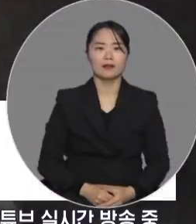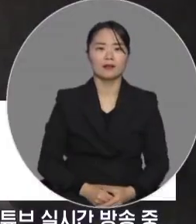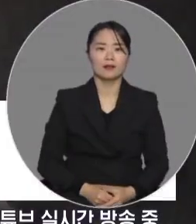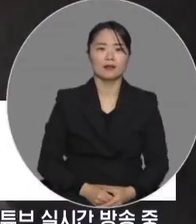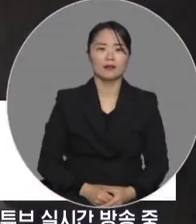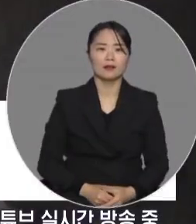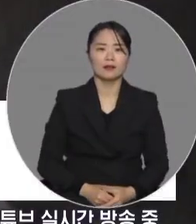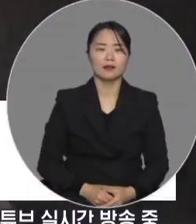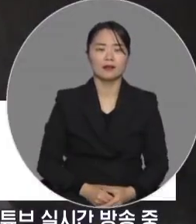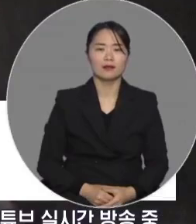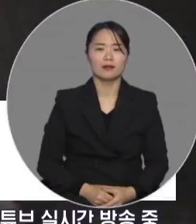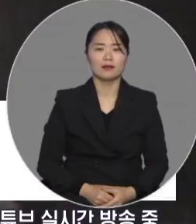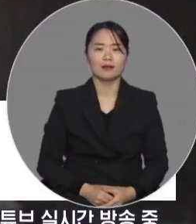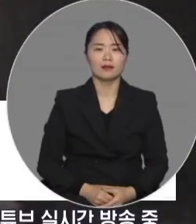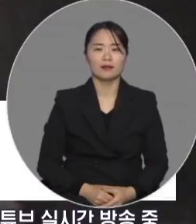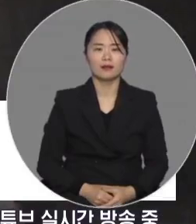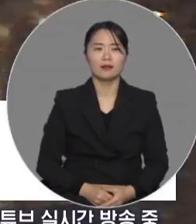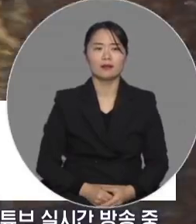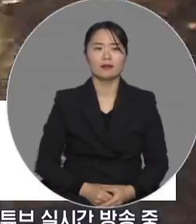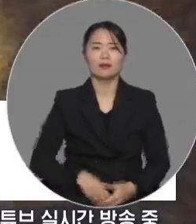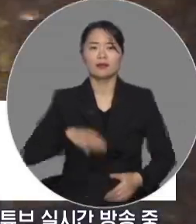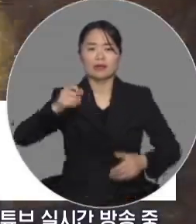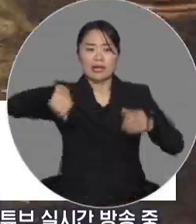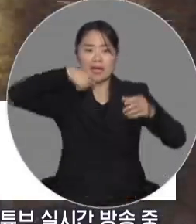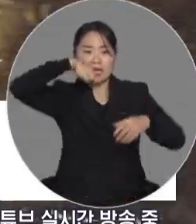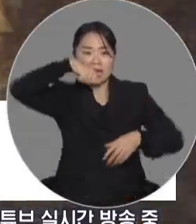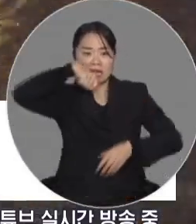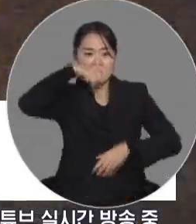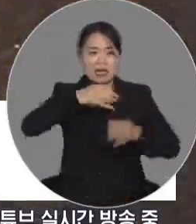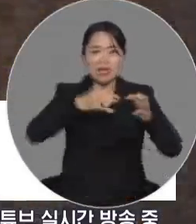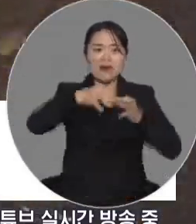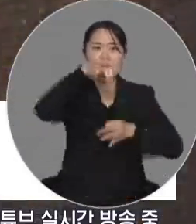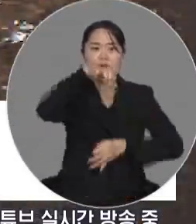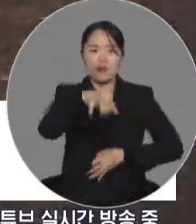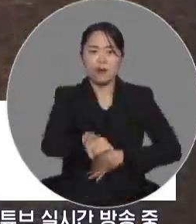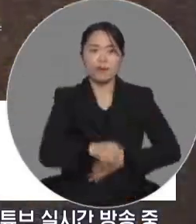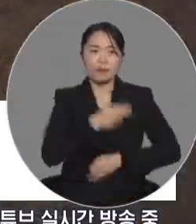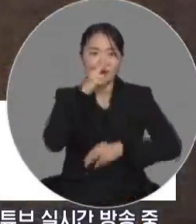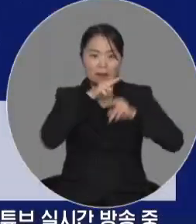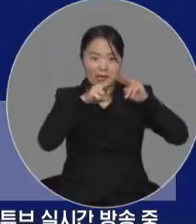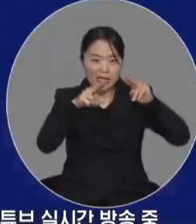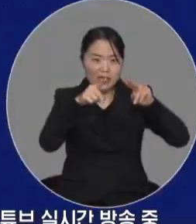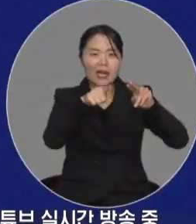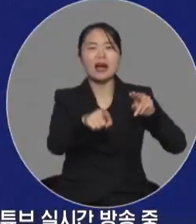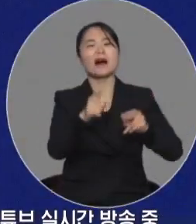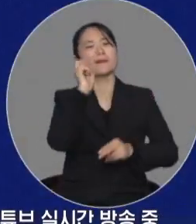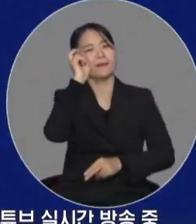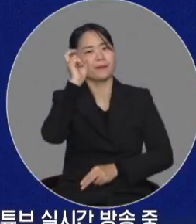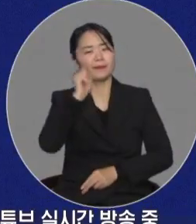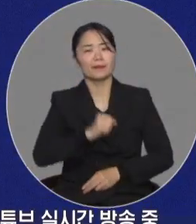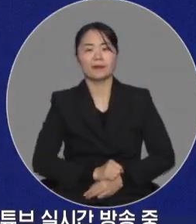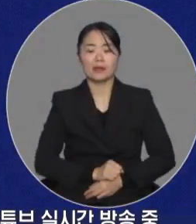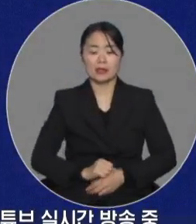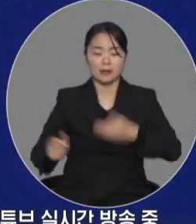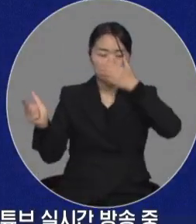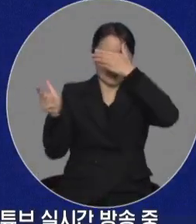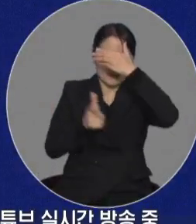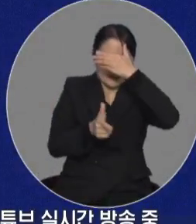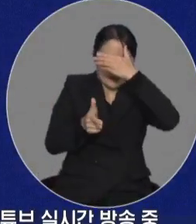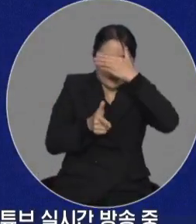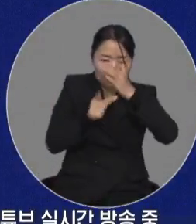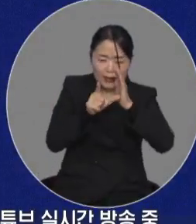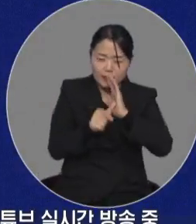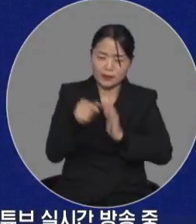식당 같은 데가 되고 기름기가 있는데 그 불똥이 또 탈취해가지고 나는데 연기가 밝았습니다. 용접 중 발생하는